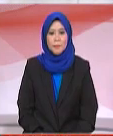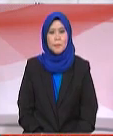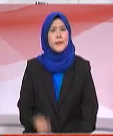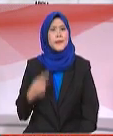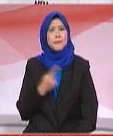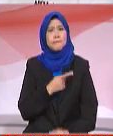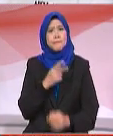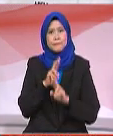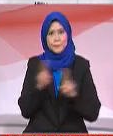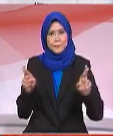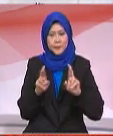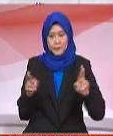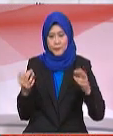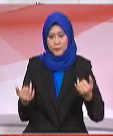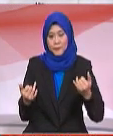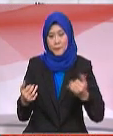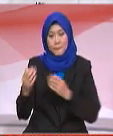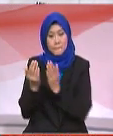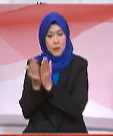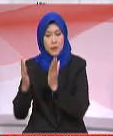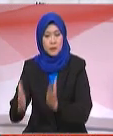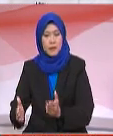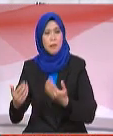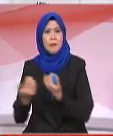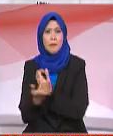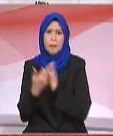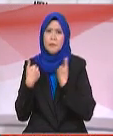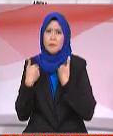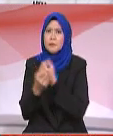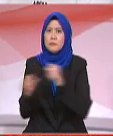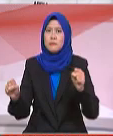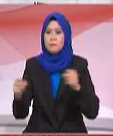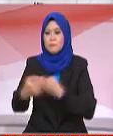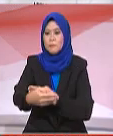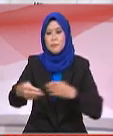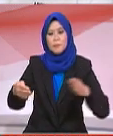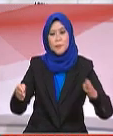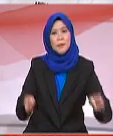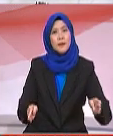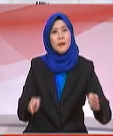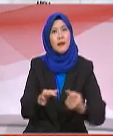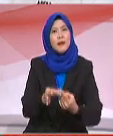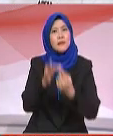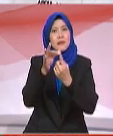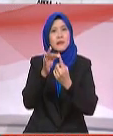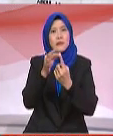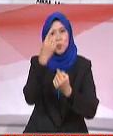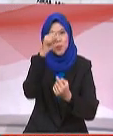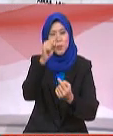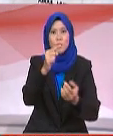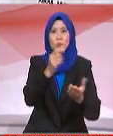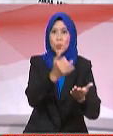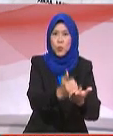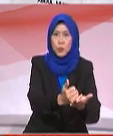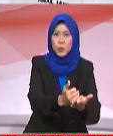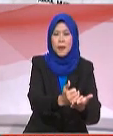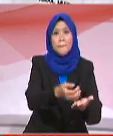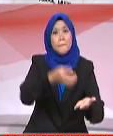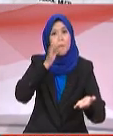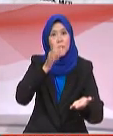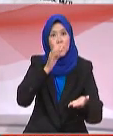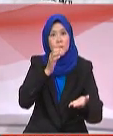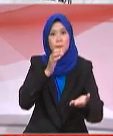pelajar ini akan berada di bilik-bilik khas yang disediakan untuk mereka duduk dan minum akan disediakan di